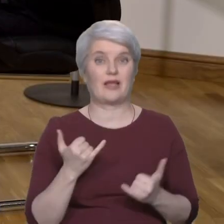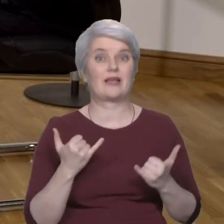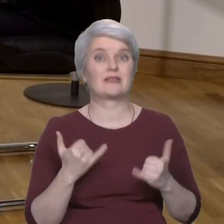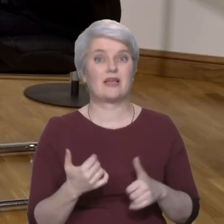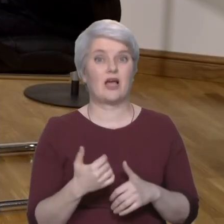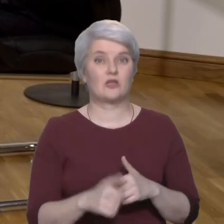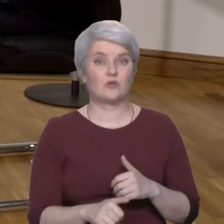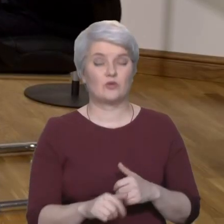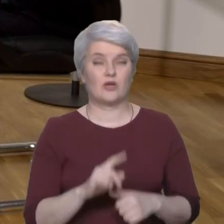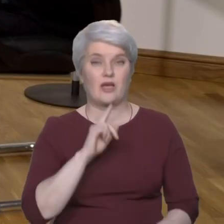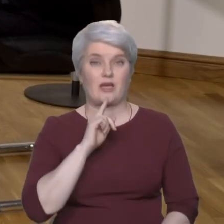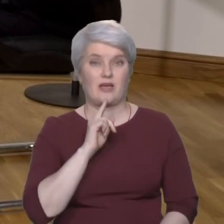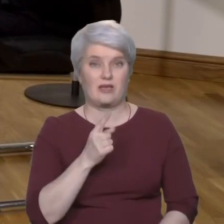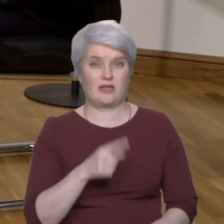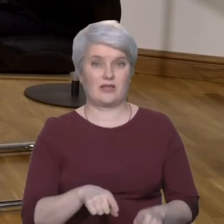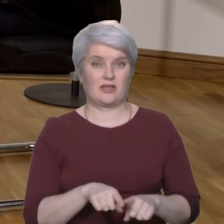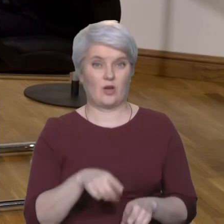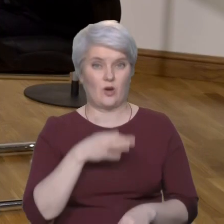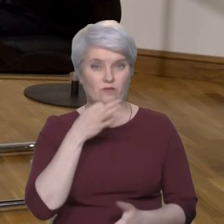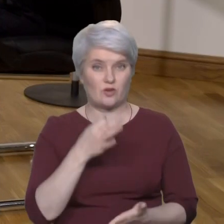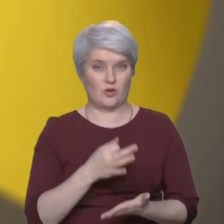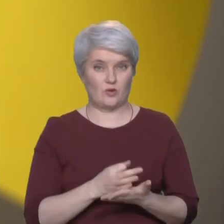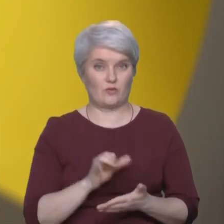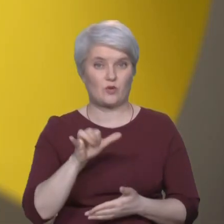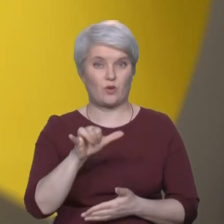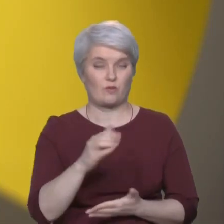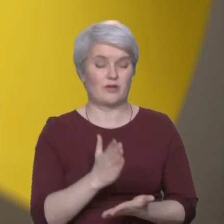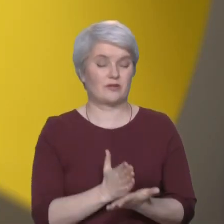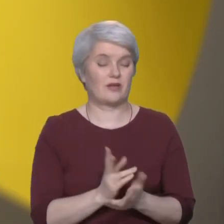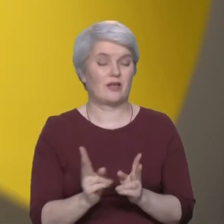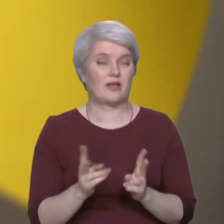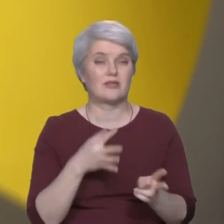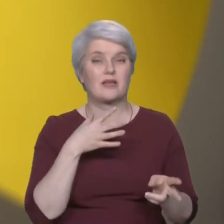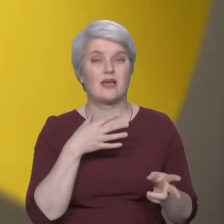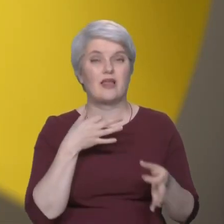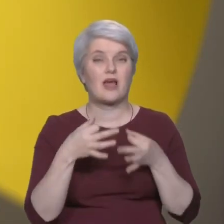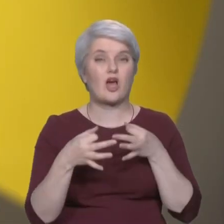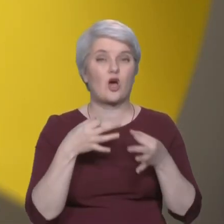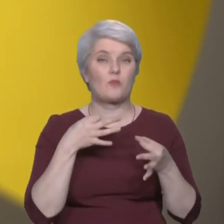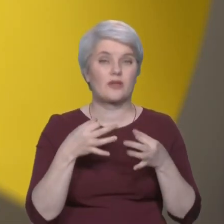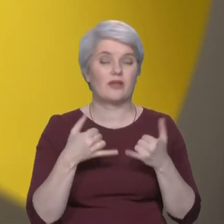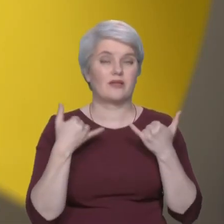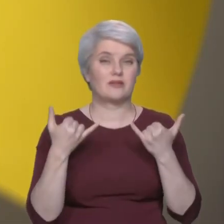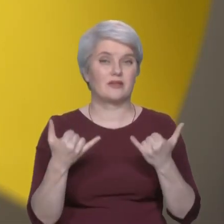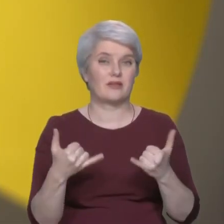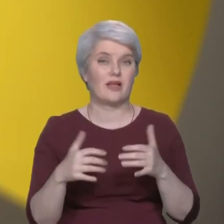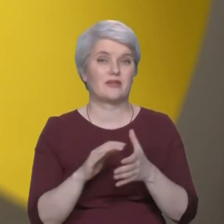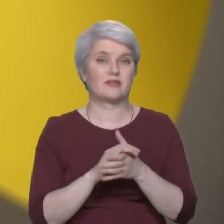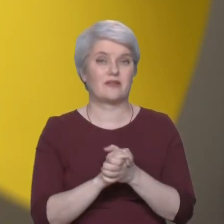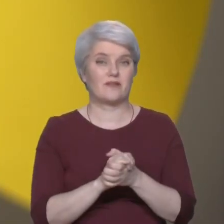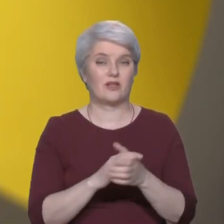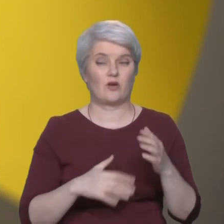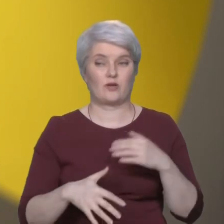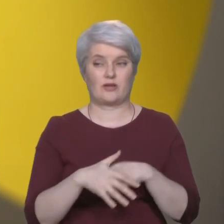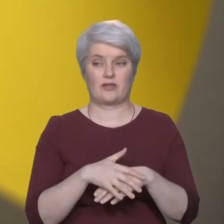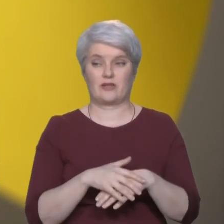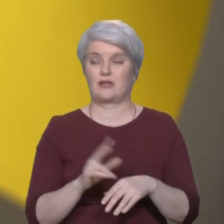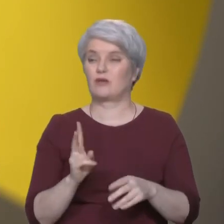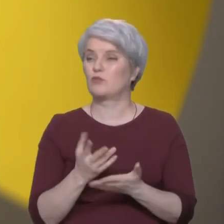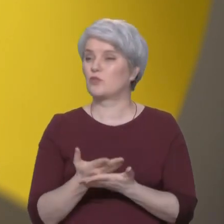за понад рік такого досвіду у вас напрацювалися вже якісь рекомендації для цивільного населення? Будь-хто з